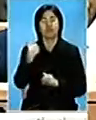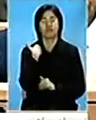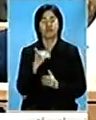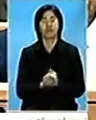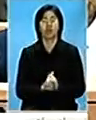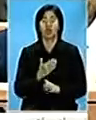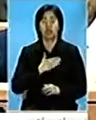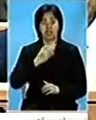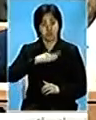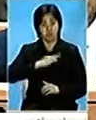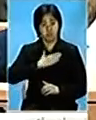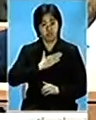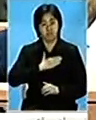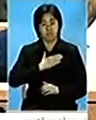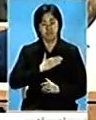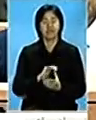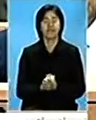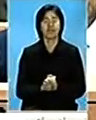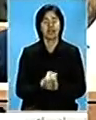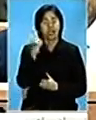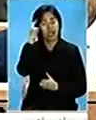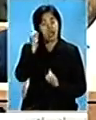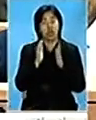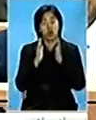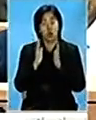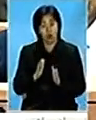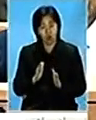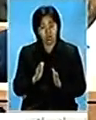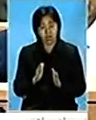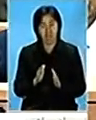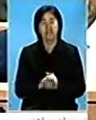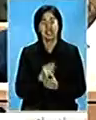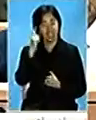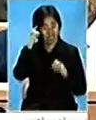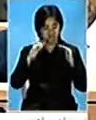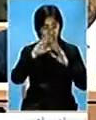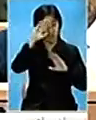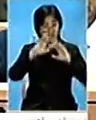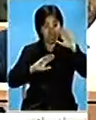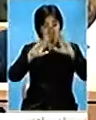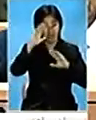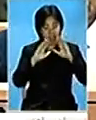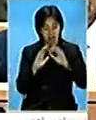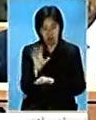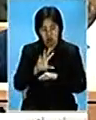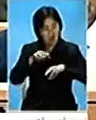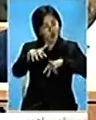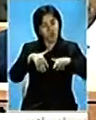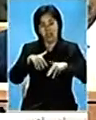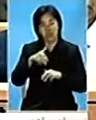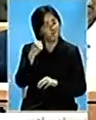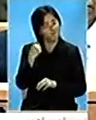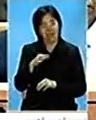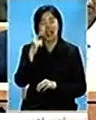ได้แต่ผมเชื่อเหลือเกินว่าไม่มีใครสามารถที่จะใส่เสื้อประชาธิปไตยและหลอกลวงประชาชนได้เสม